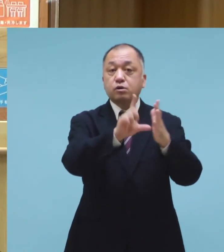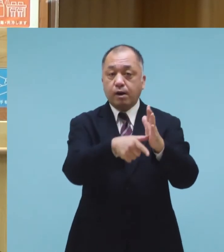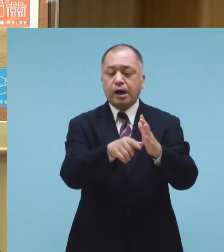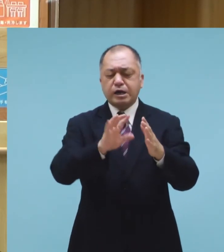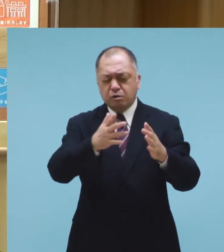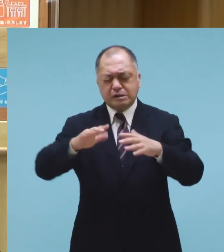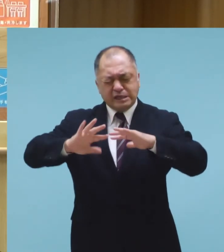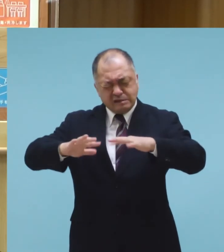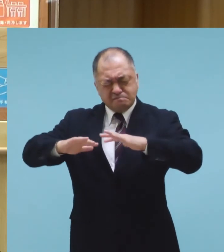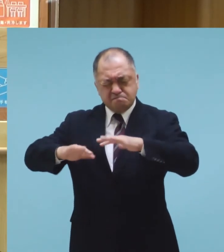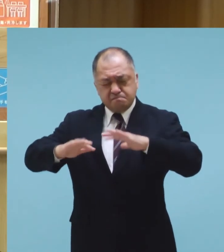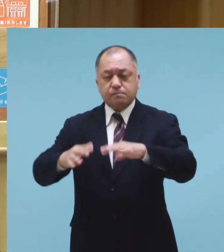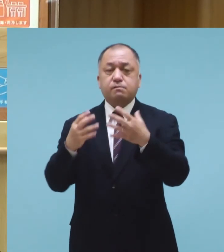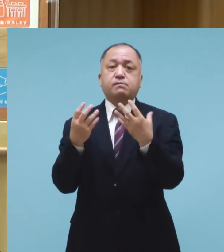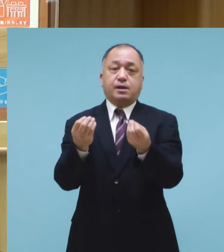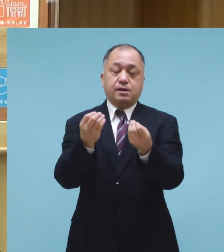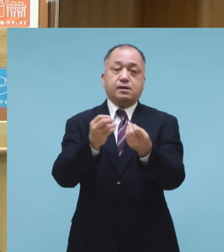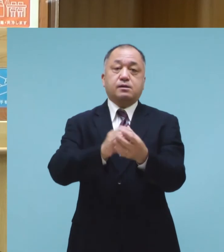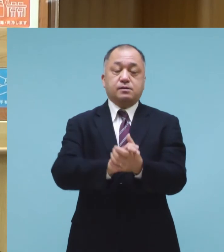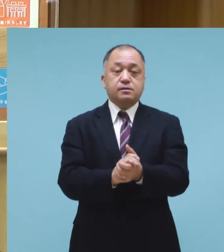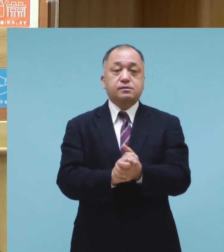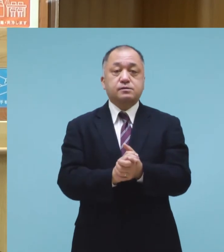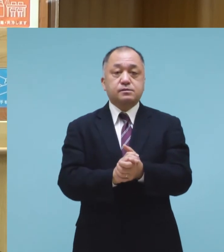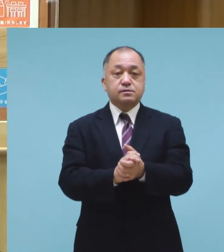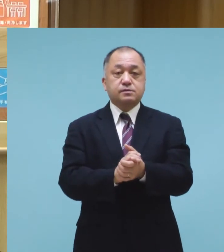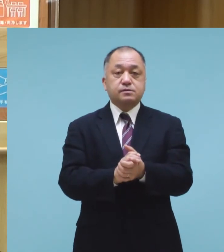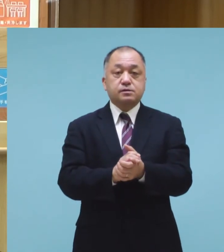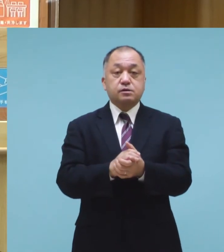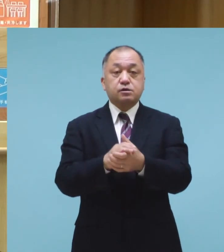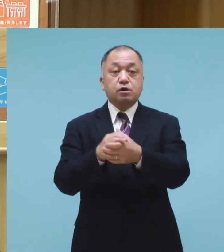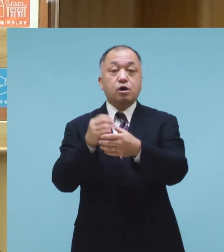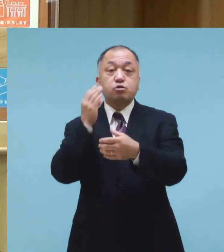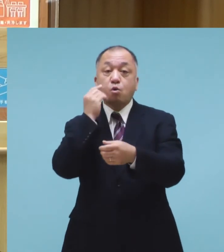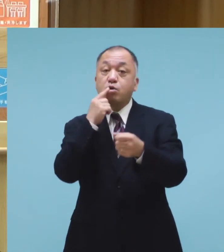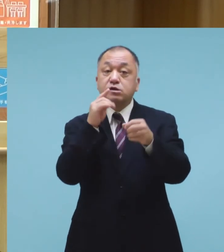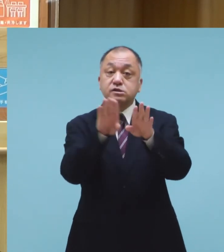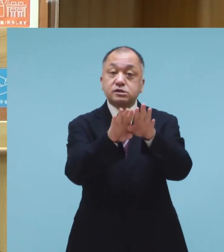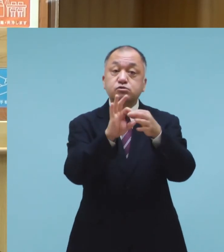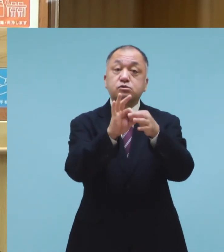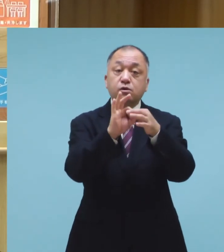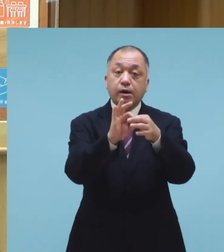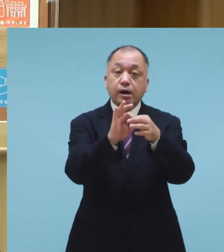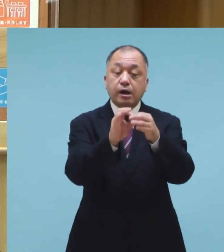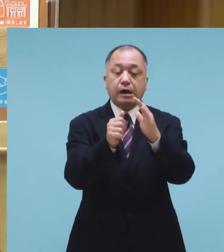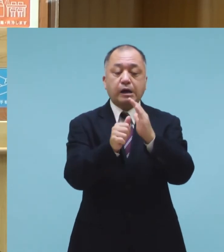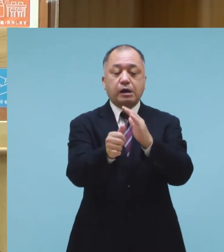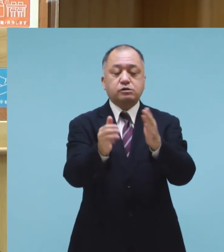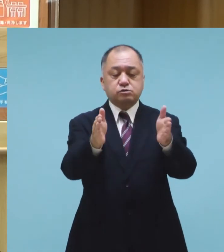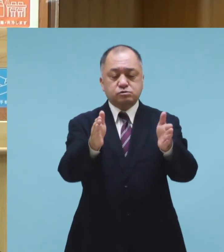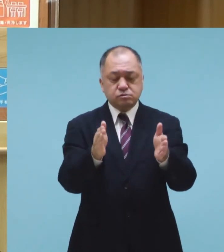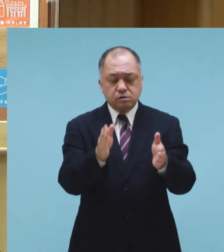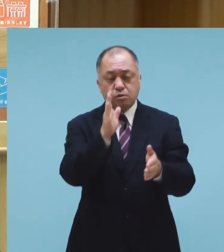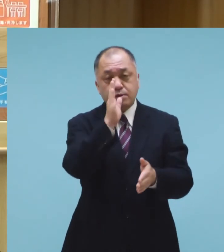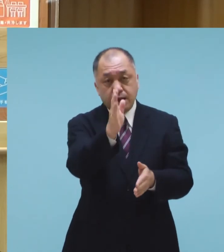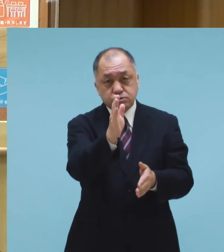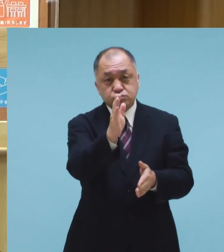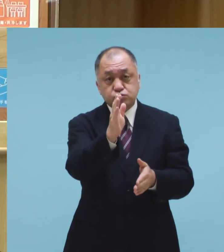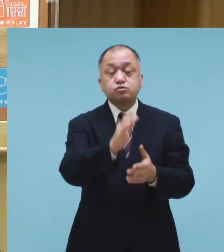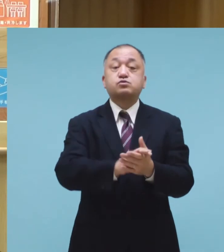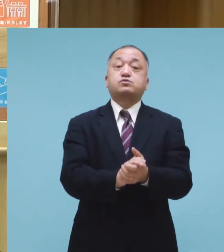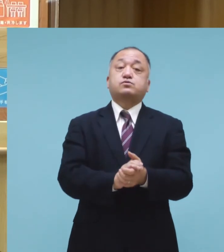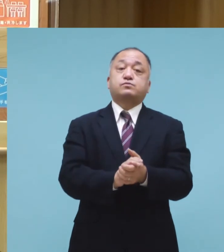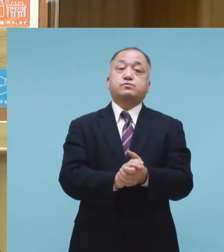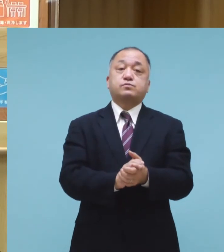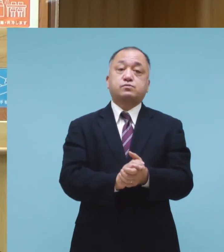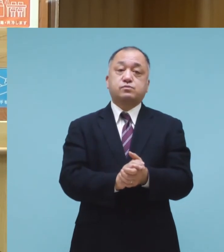で、その週末については外出を控えていただきたいということをお願いをする、このことがやはり今